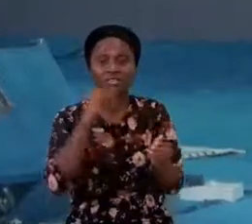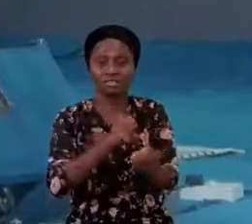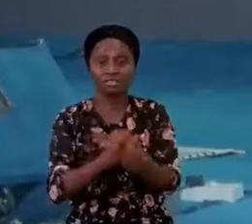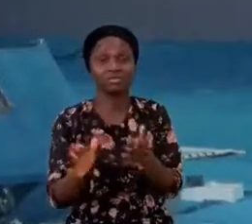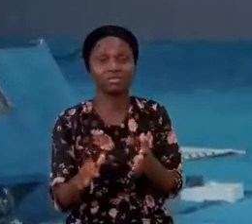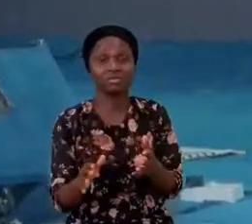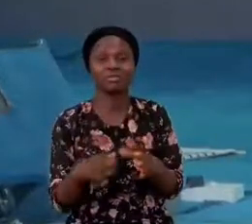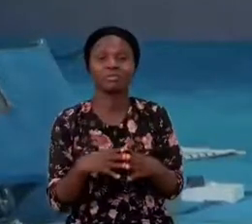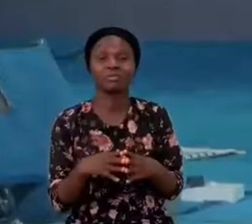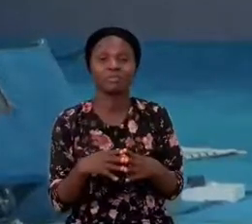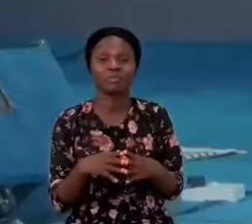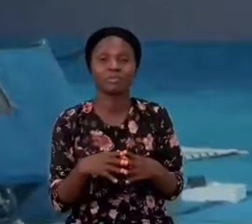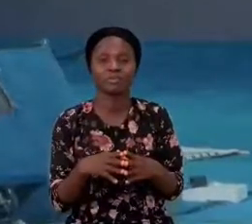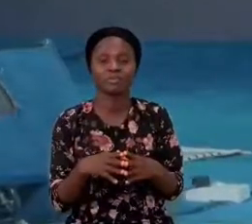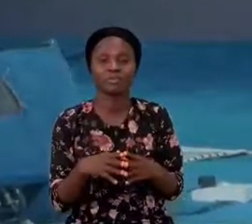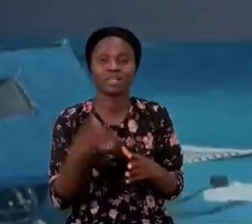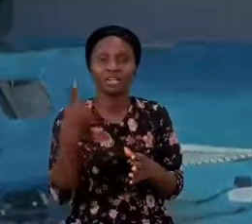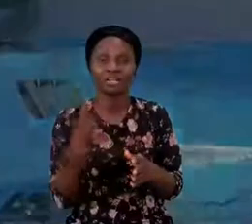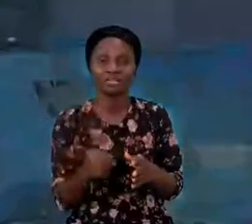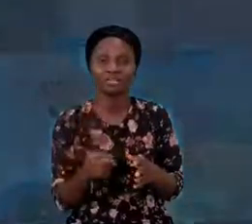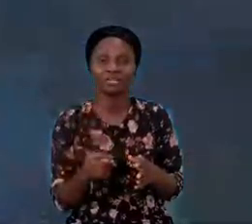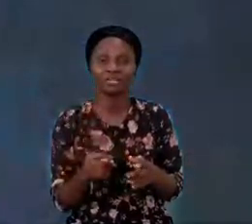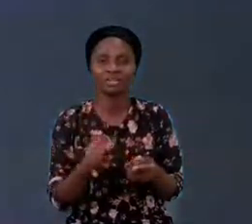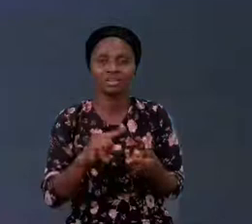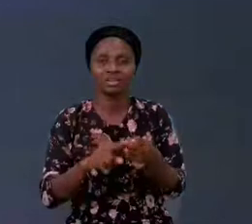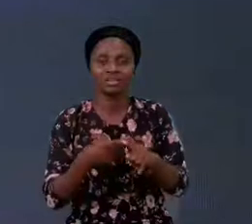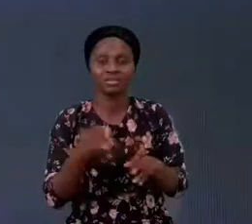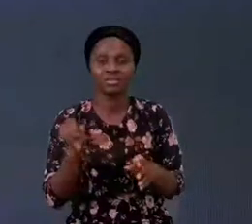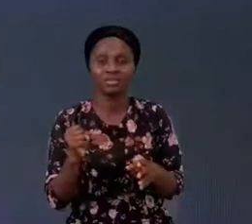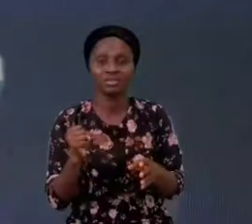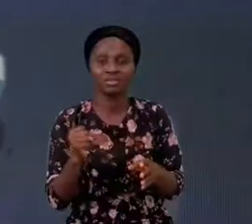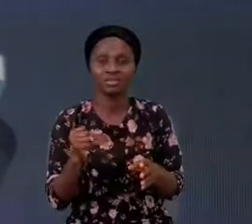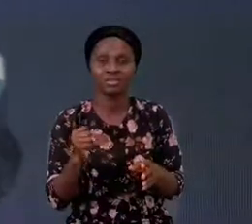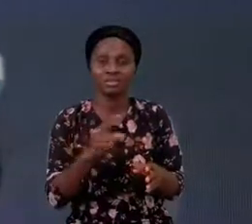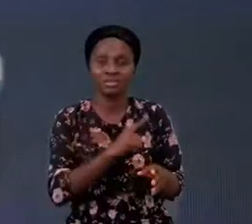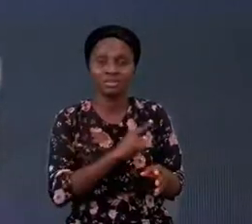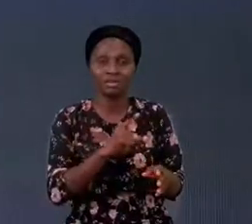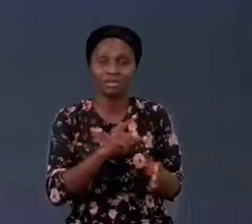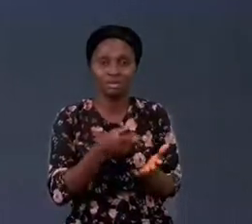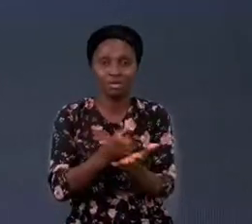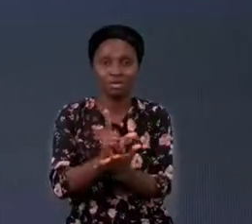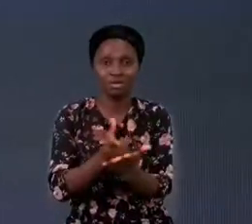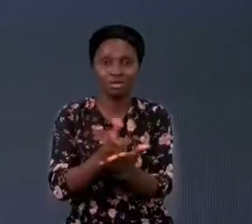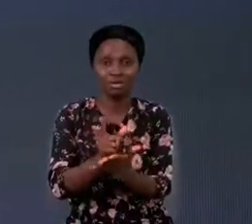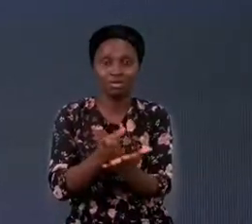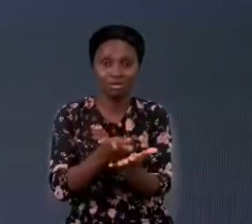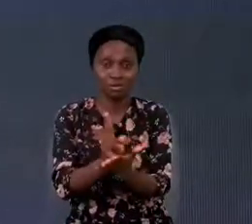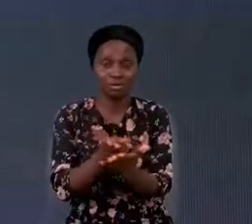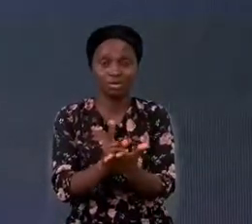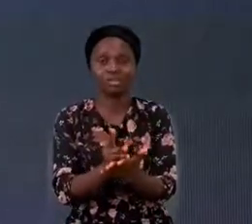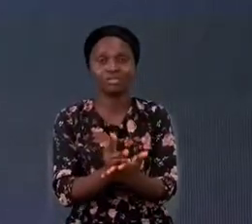l'échelle menant à l'excellence. Premier point, premier élément, la fondation des